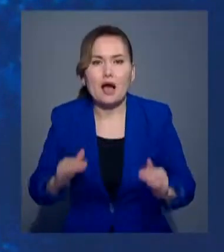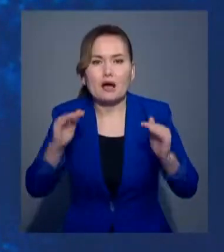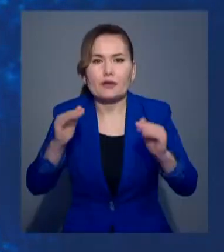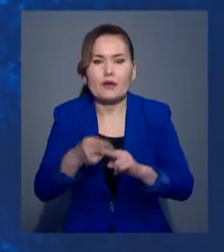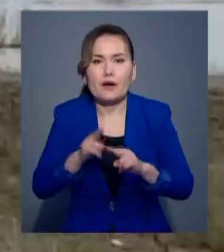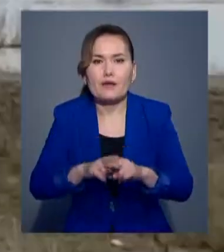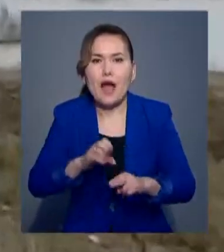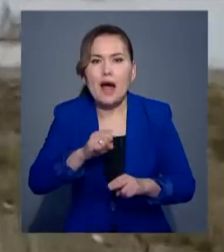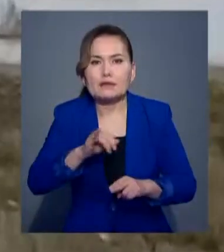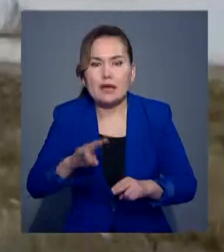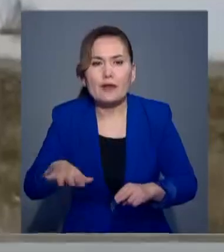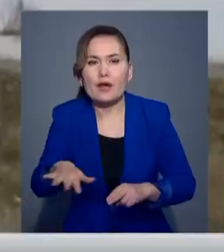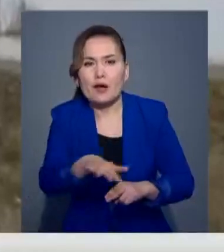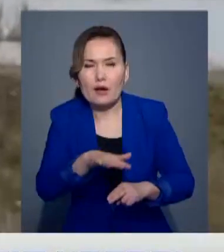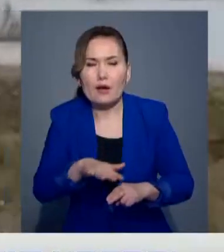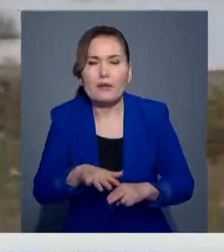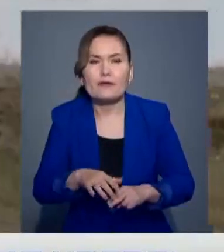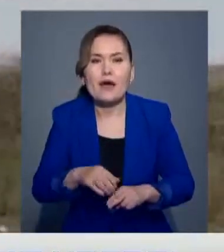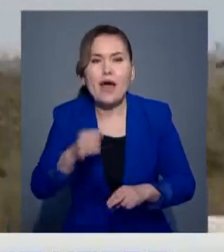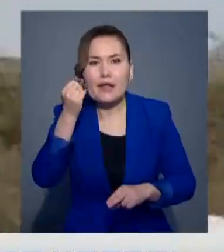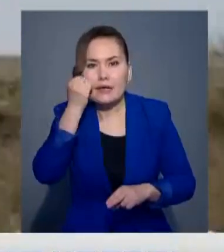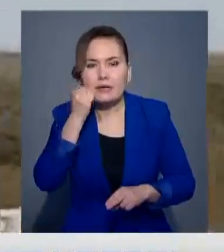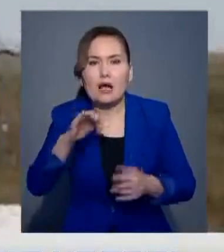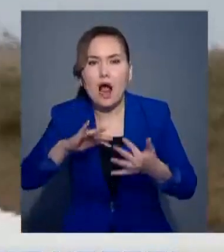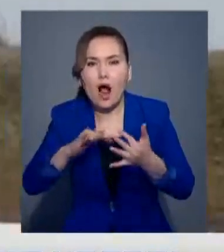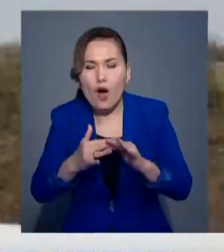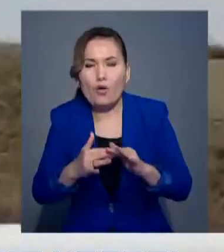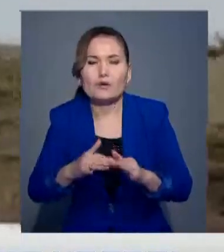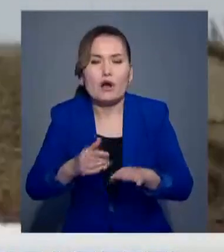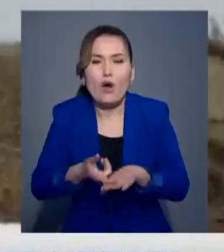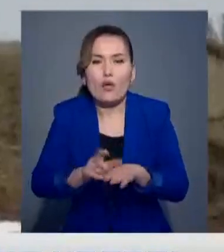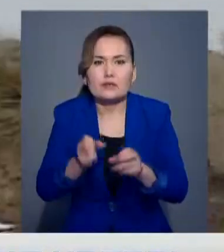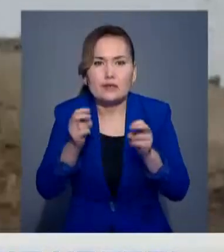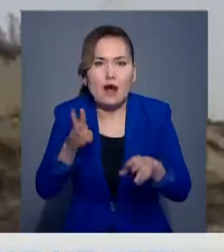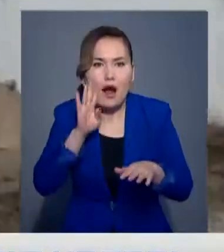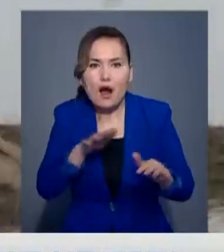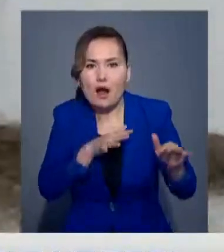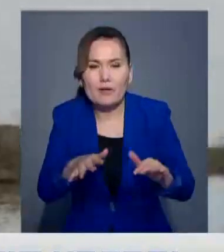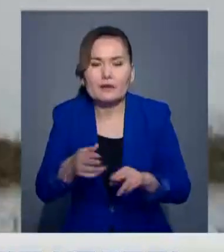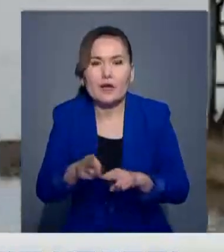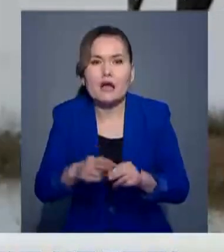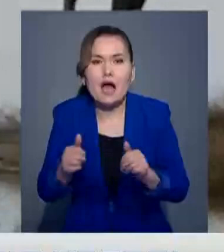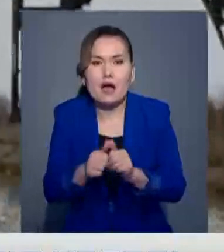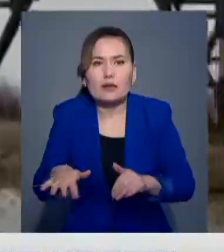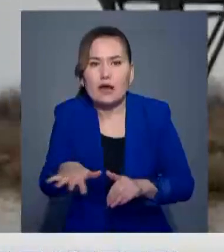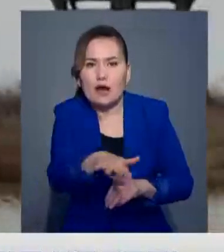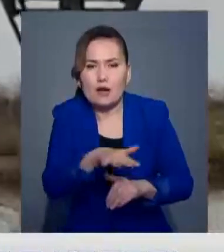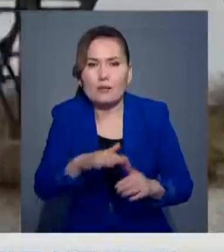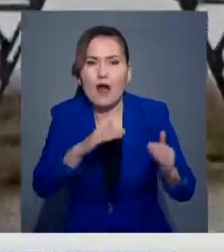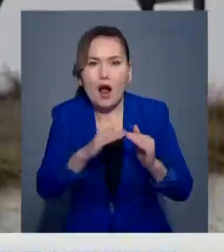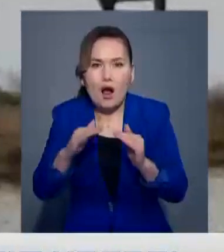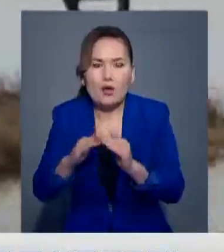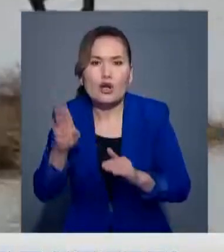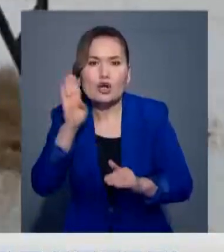Ал бұл Астрахан ауданындағы ескі Кудутун ауылына қауіп төндіру мүмкін. Қазірдің өзінде жағаға жақын орналасқан бірнеше үйдің